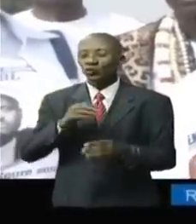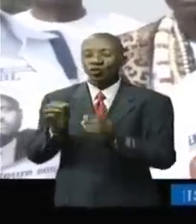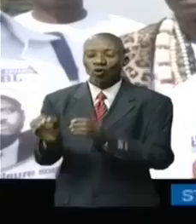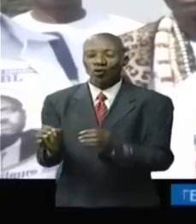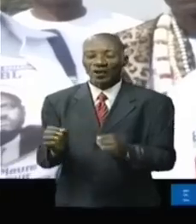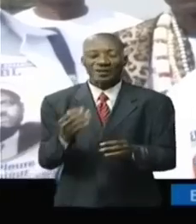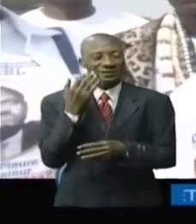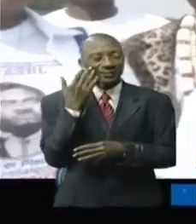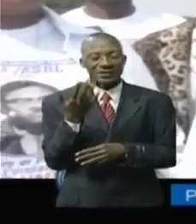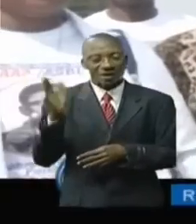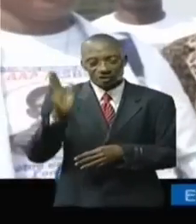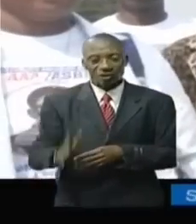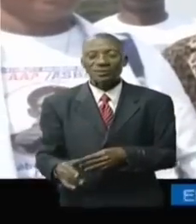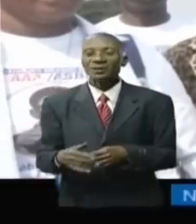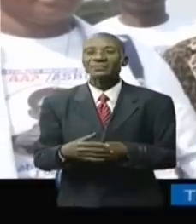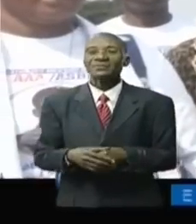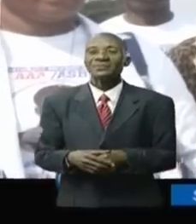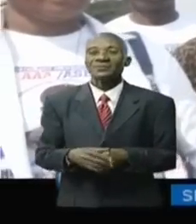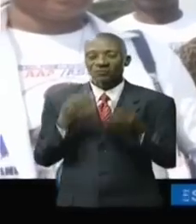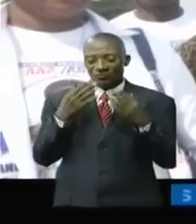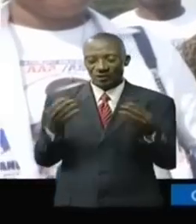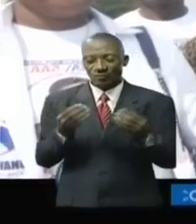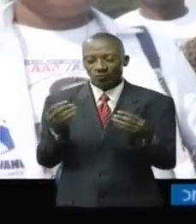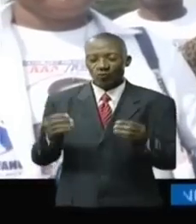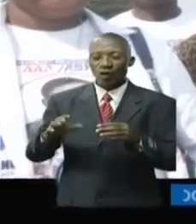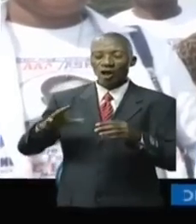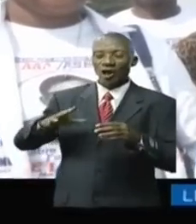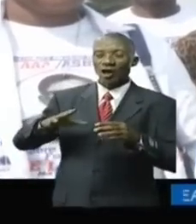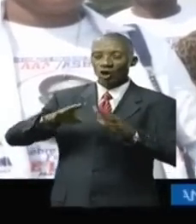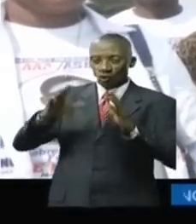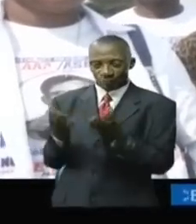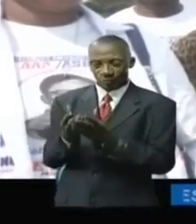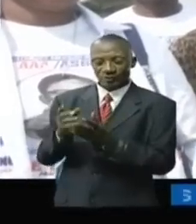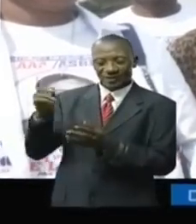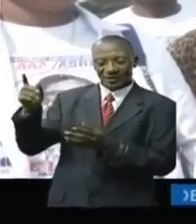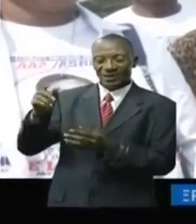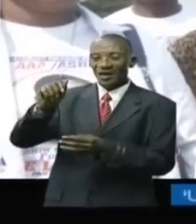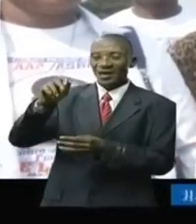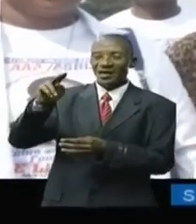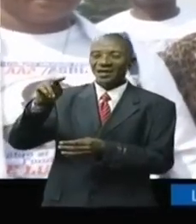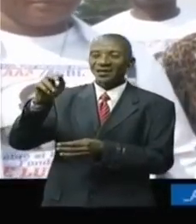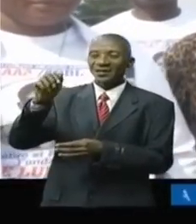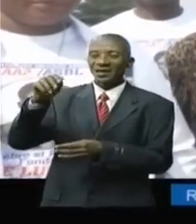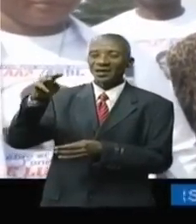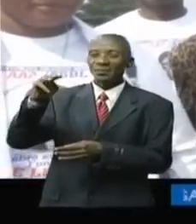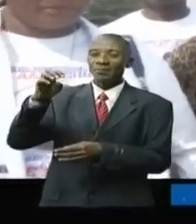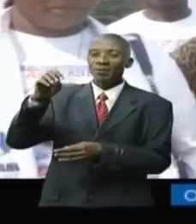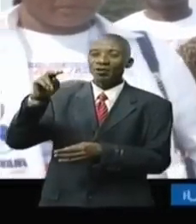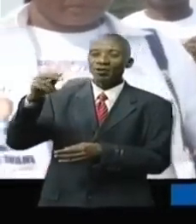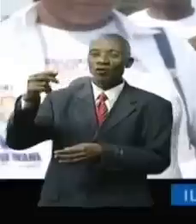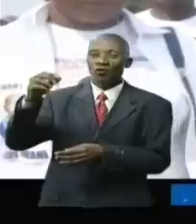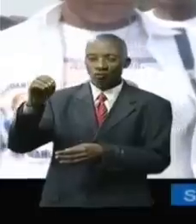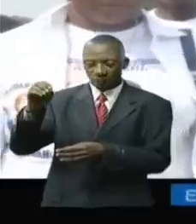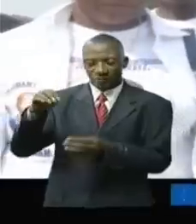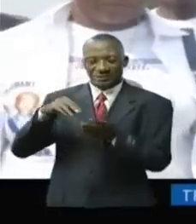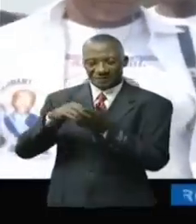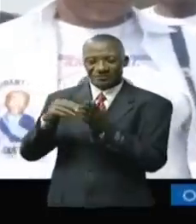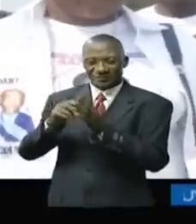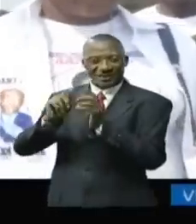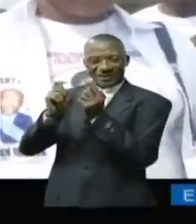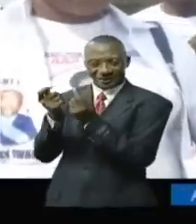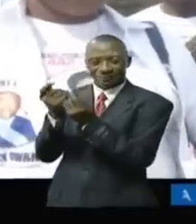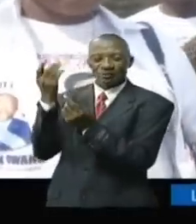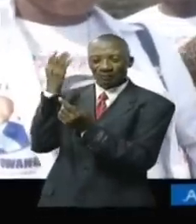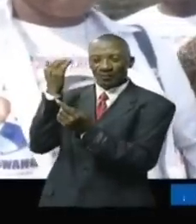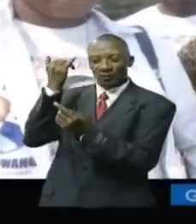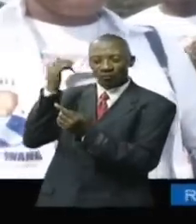alors que la communauté des Ankoutchou Anamongo profita de l'accession au pouvoir de notre fils, notre petit-fils Félix Antoine Tshisekedi